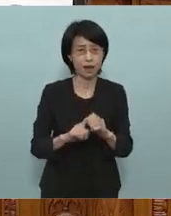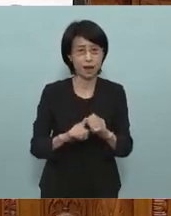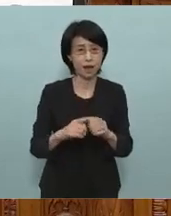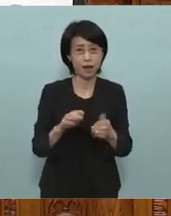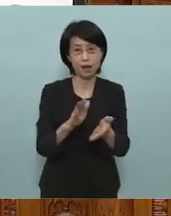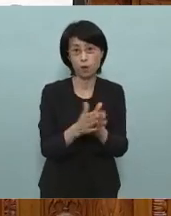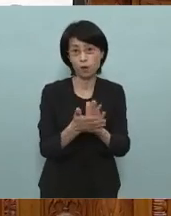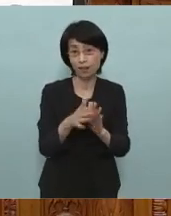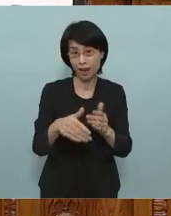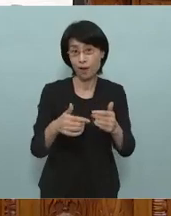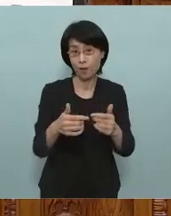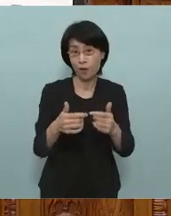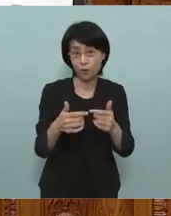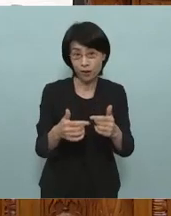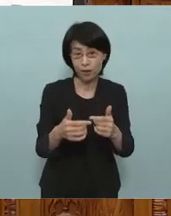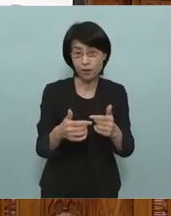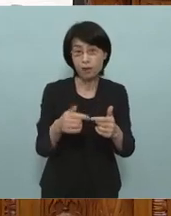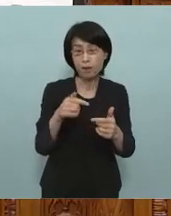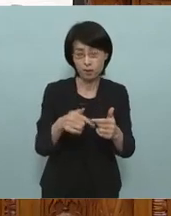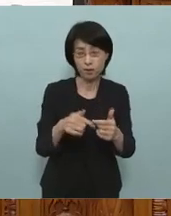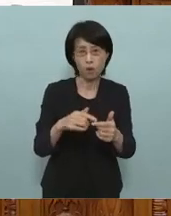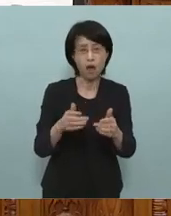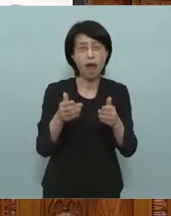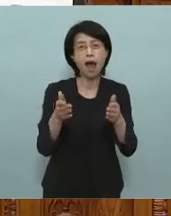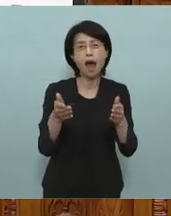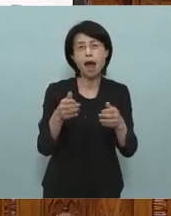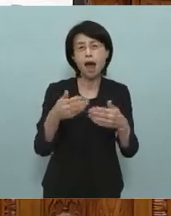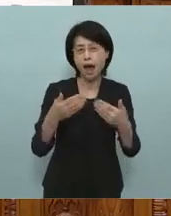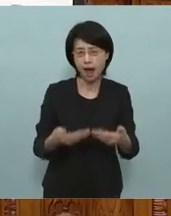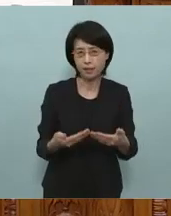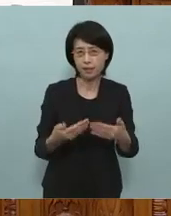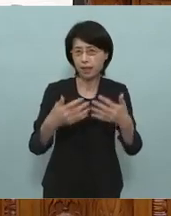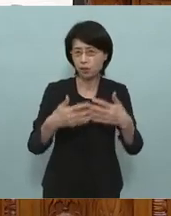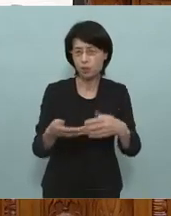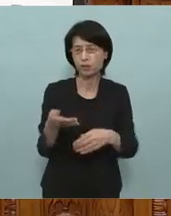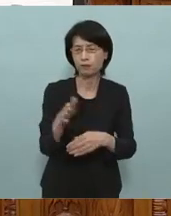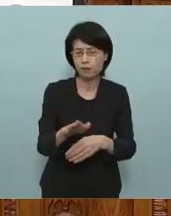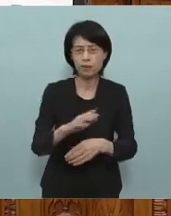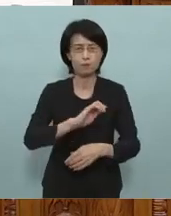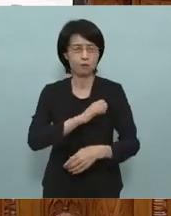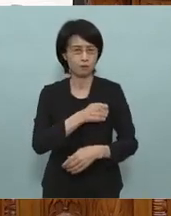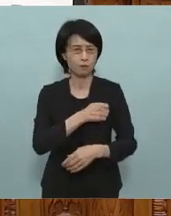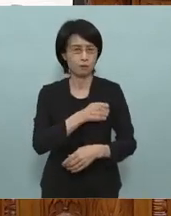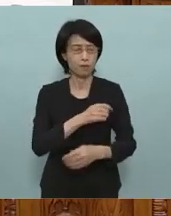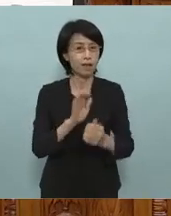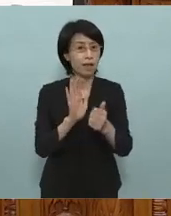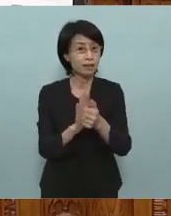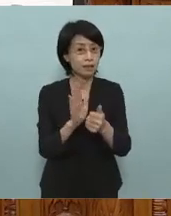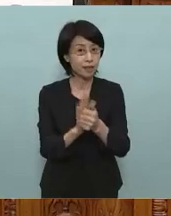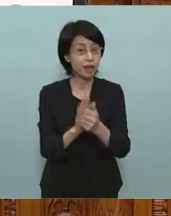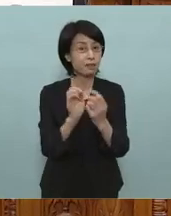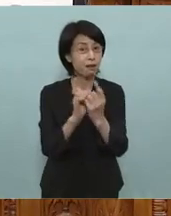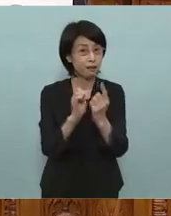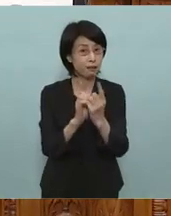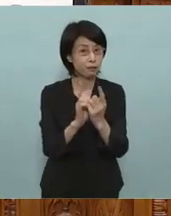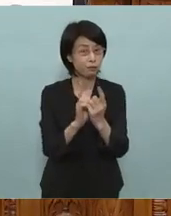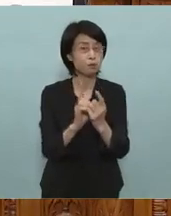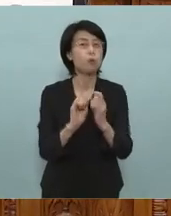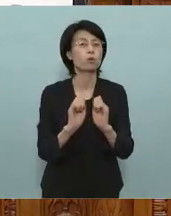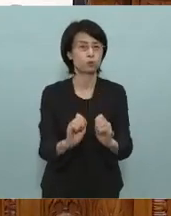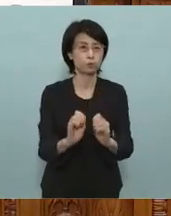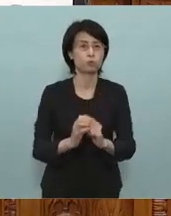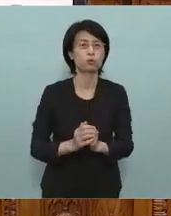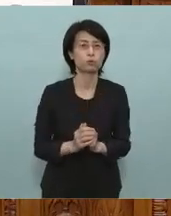バスの安全装置の義務化と支援措置を含む緊急対応策を講じてまいり